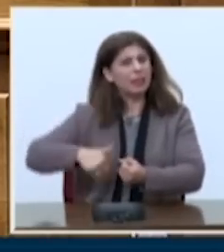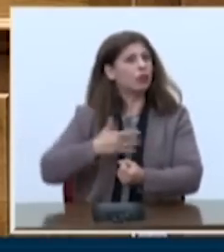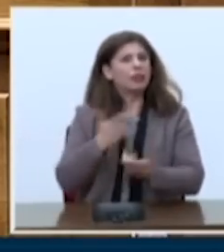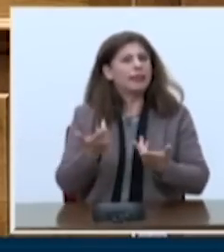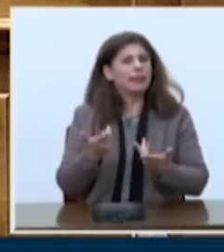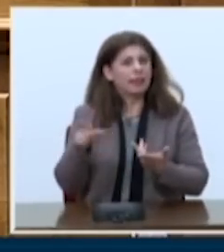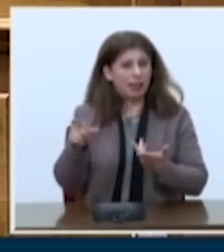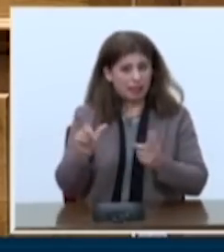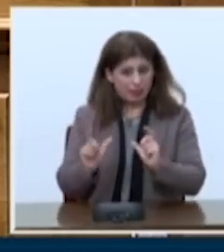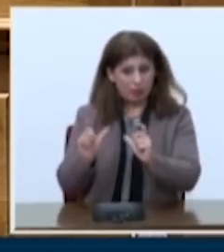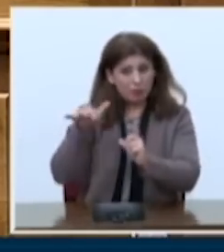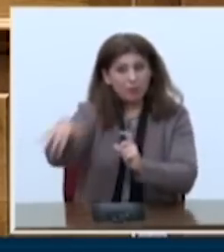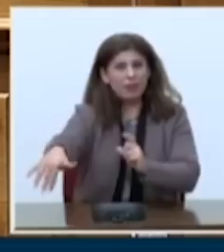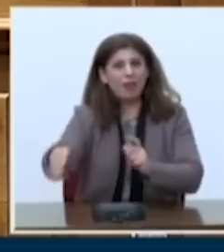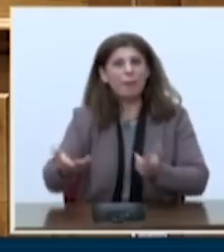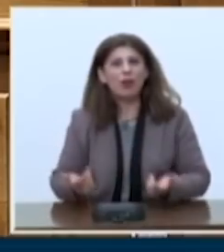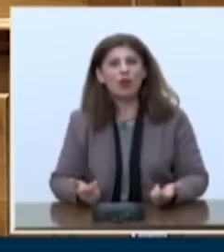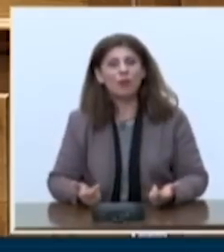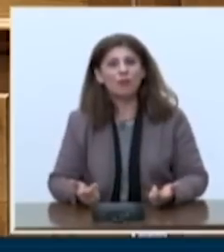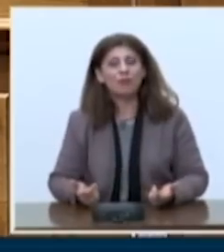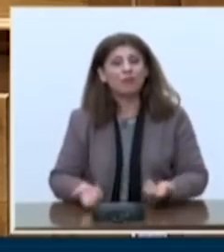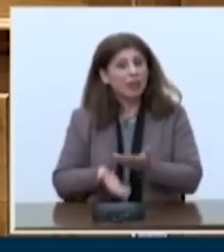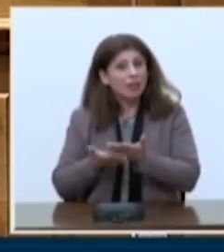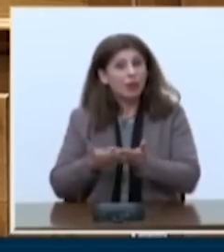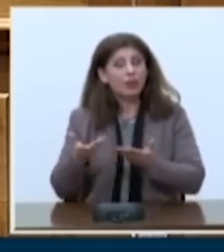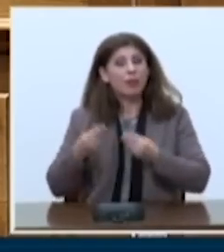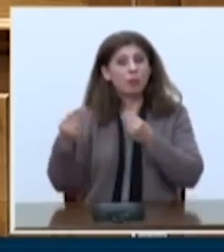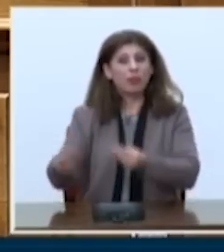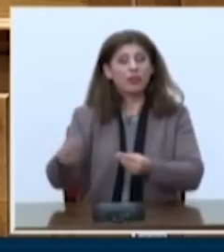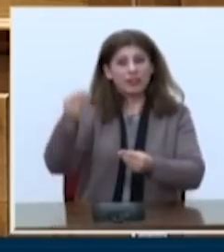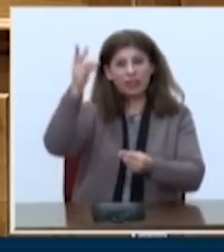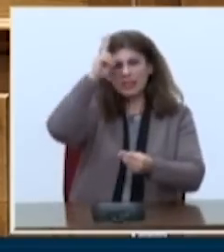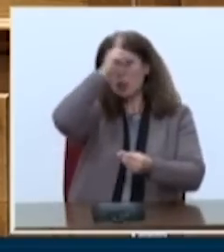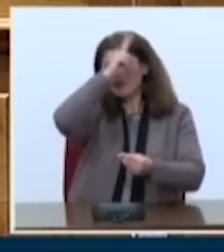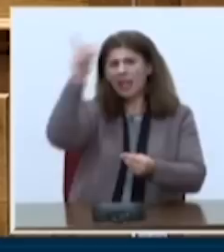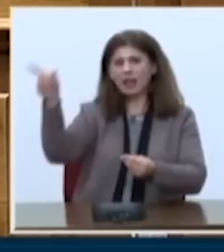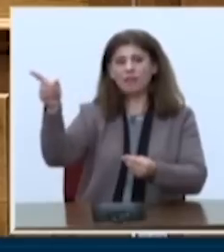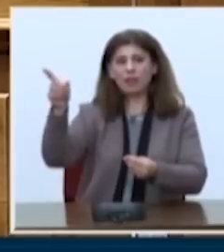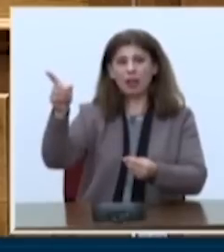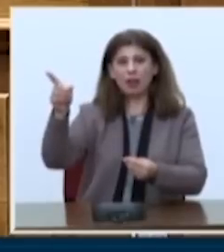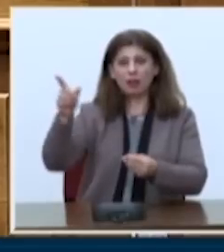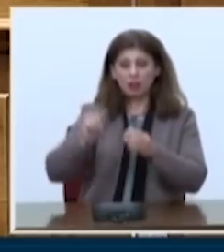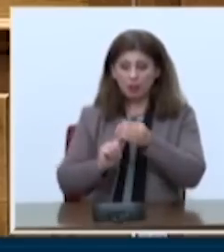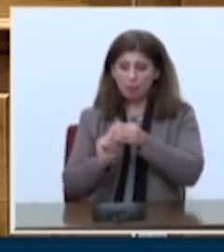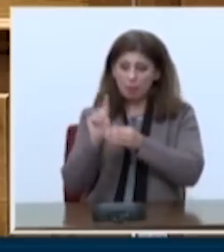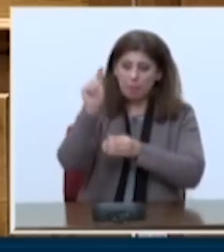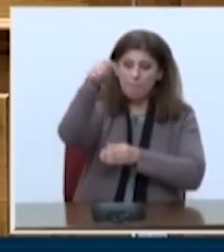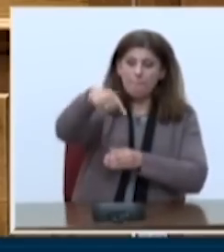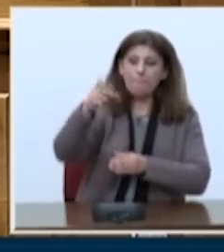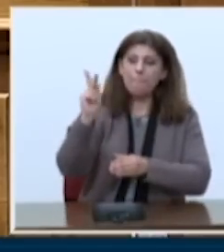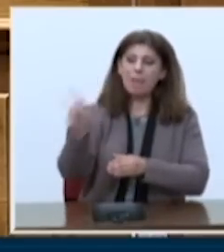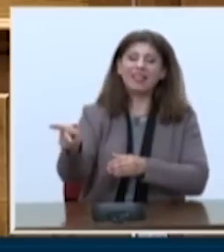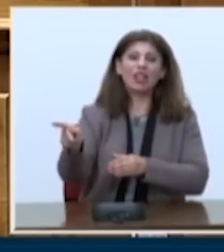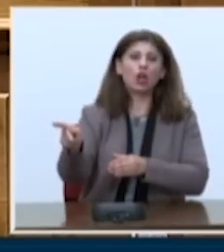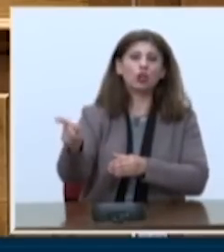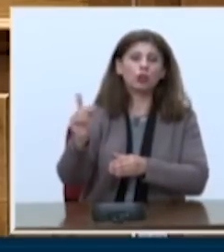ή σε επιτιθέμενο? Η συνδρομή που δίνεται στη Σαουδική Αραβία με την αποστολή πυράβλων Patriot για να επιτίθεται σε βάρος του